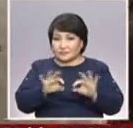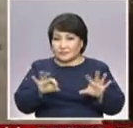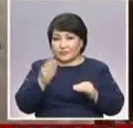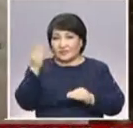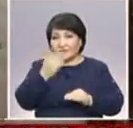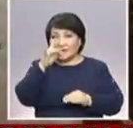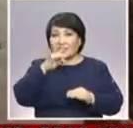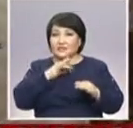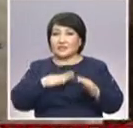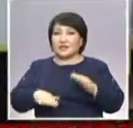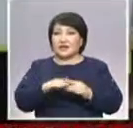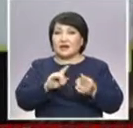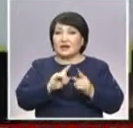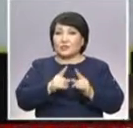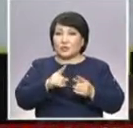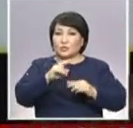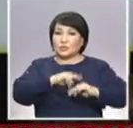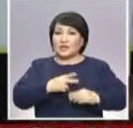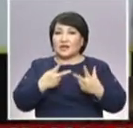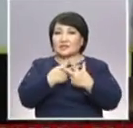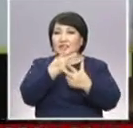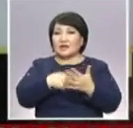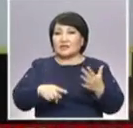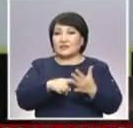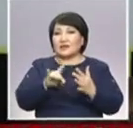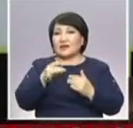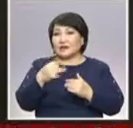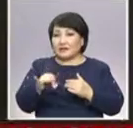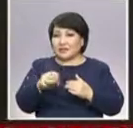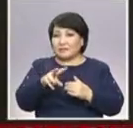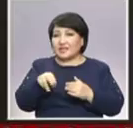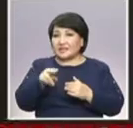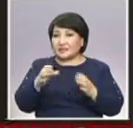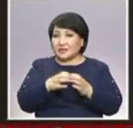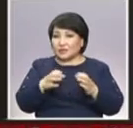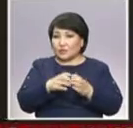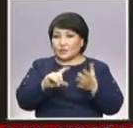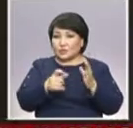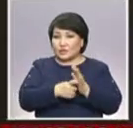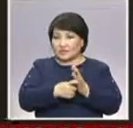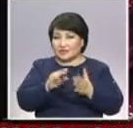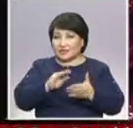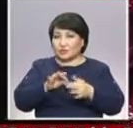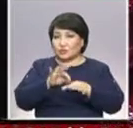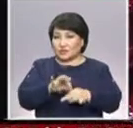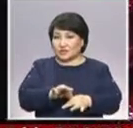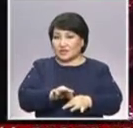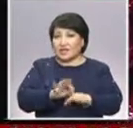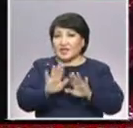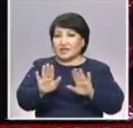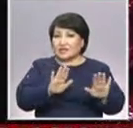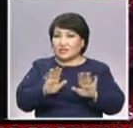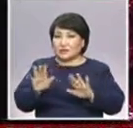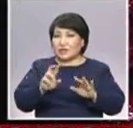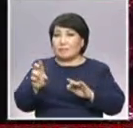Фильмді қазақшыға аудару жұмыстары Астана қаласындағы Арай Медиа Груп дыбыс жазу студиясында жүргізілген. Дубляждың режиссері Тимур Балымбетов үшін